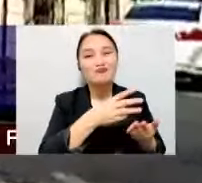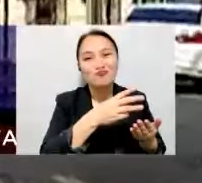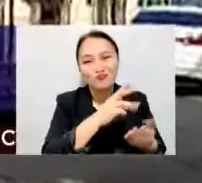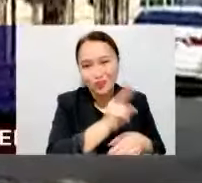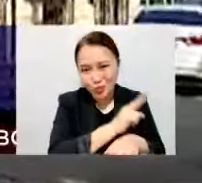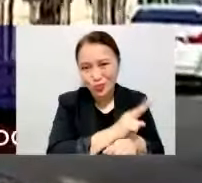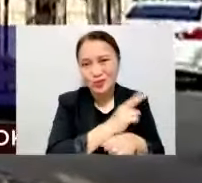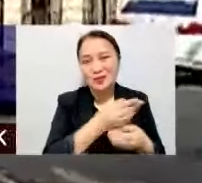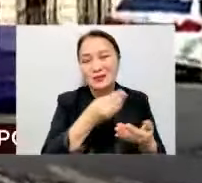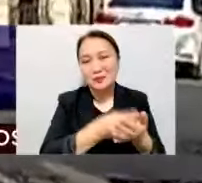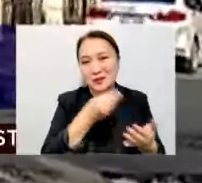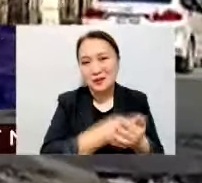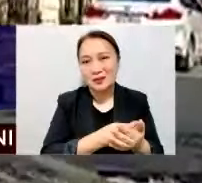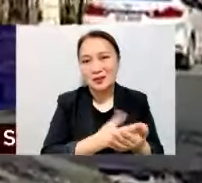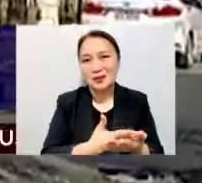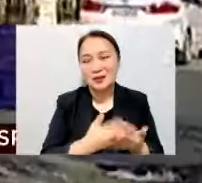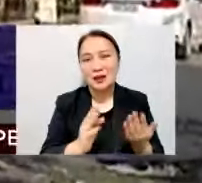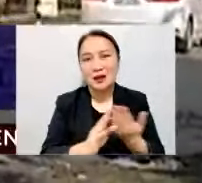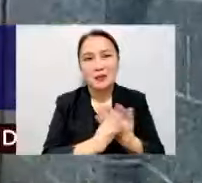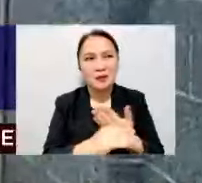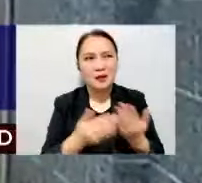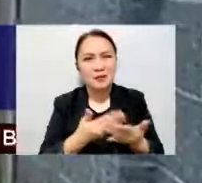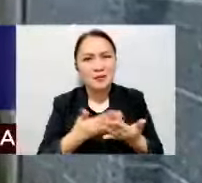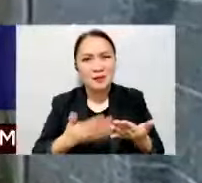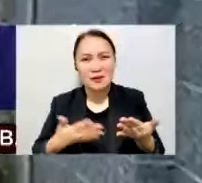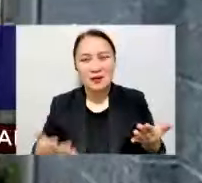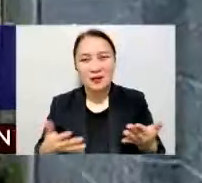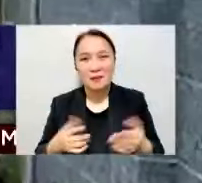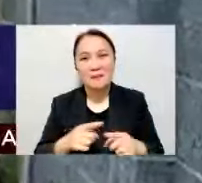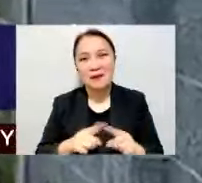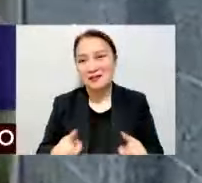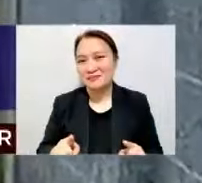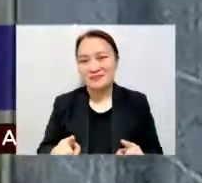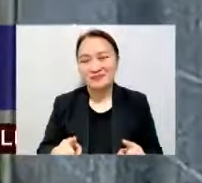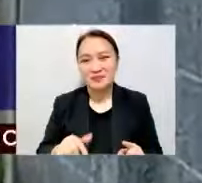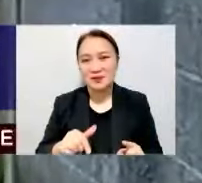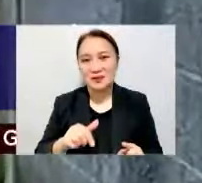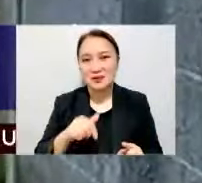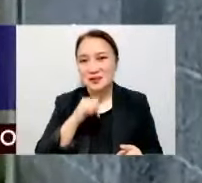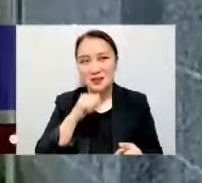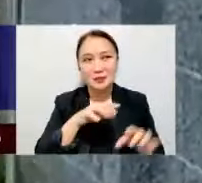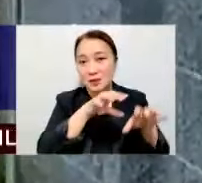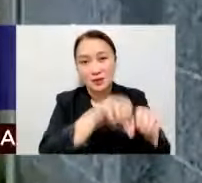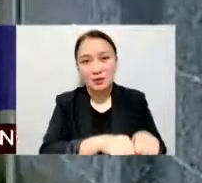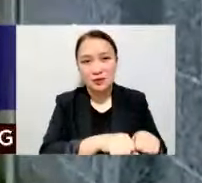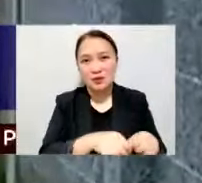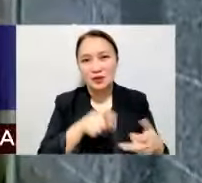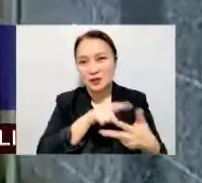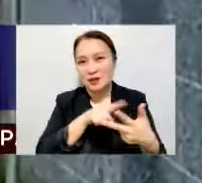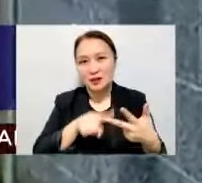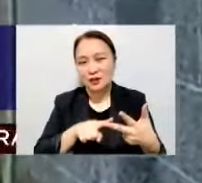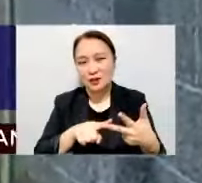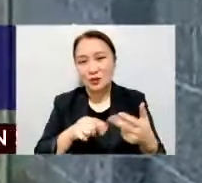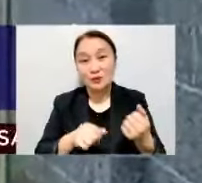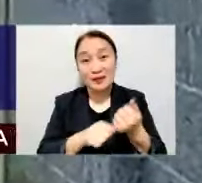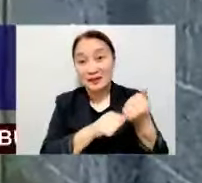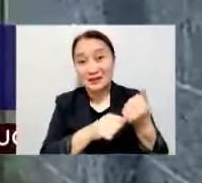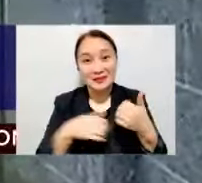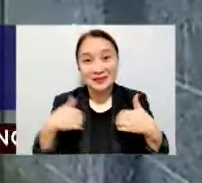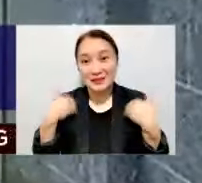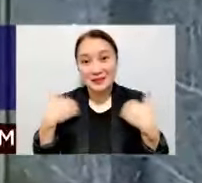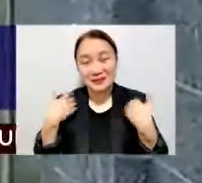pera. Nabawi ang ilang gamit na binili nila pero hindi pa nahuhuli ang mga sakristan. Nakahanda naman daw ang pari